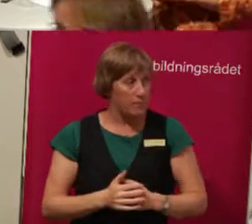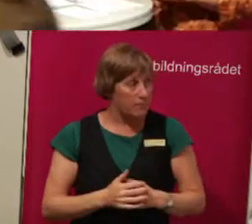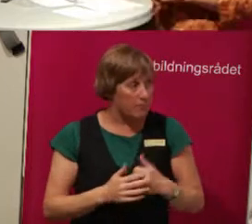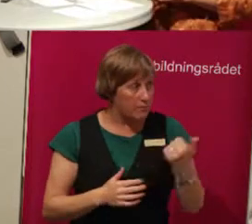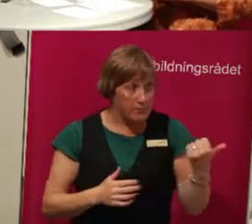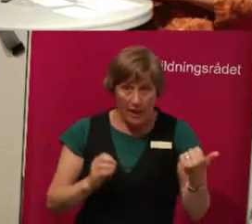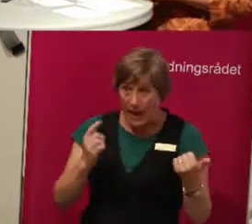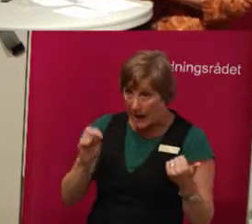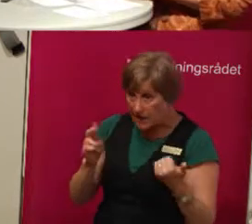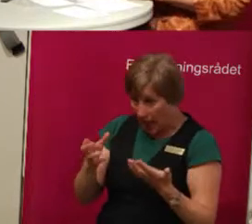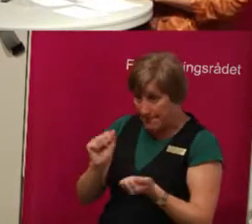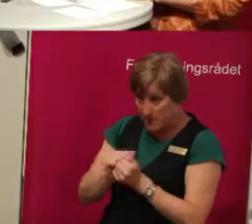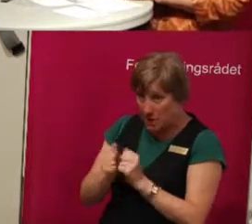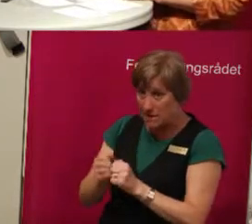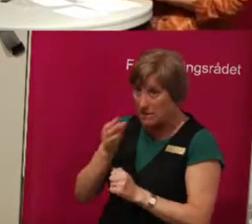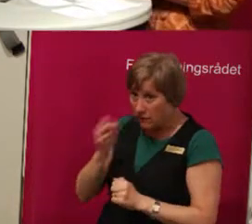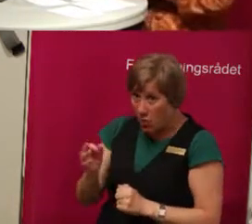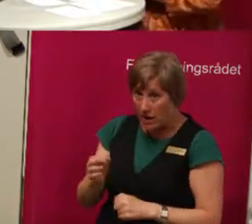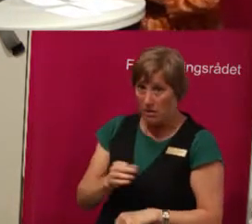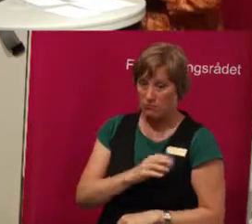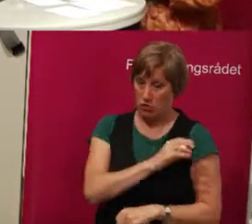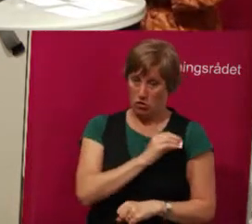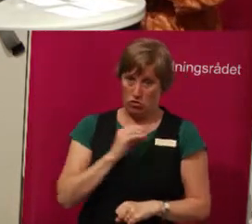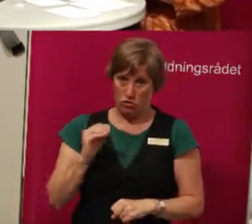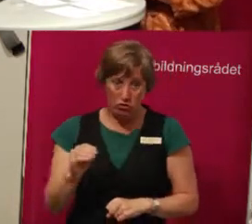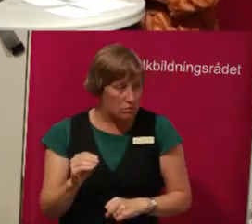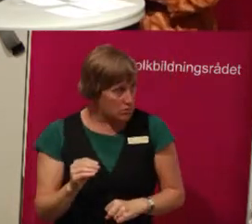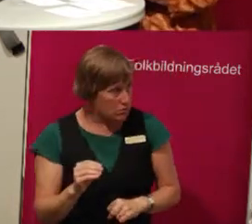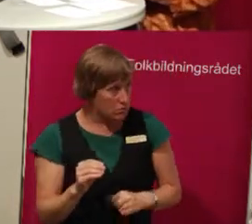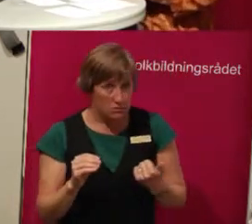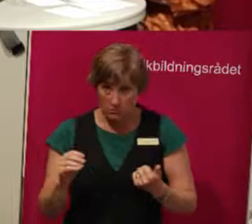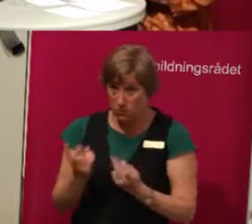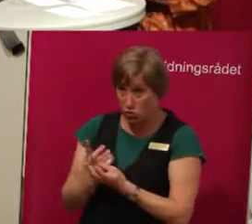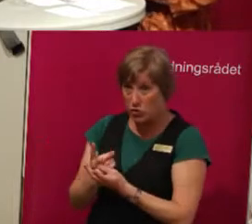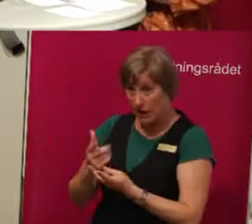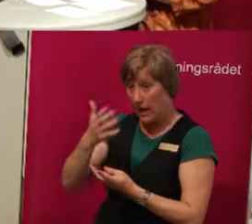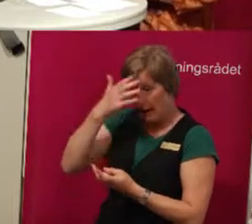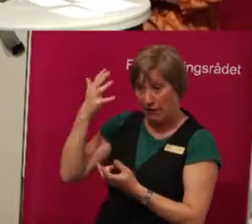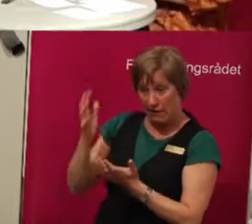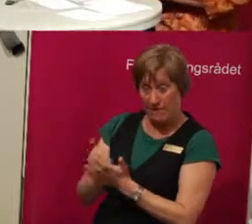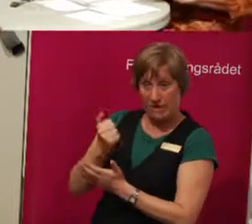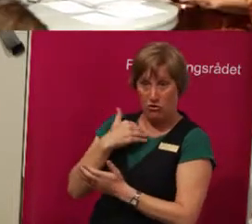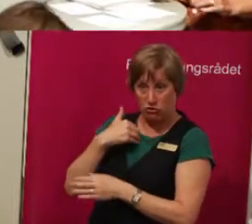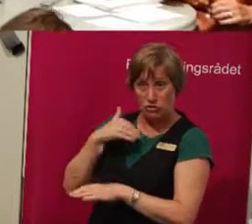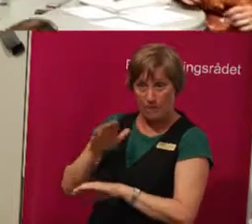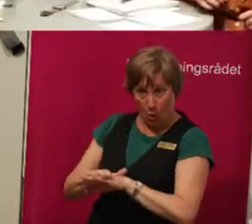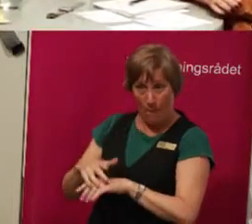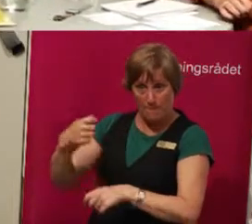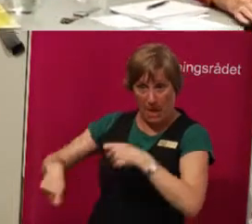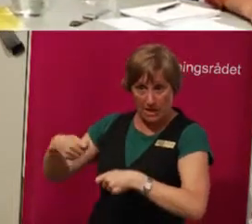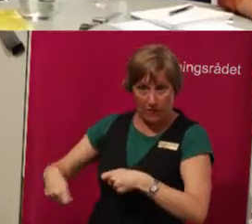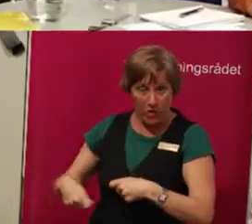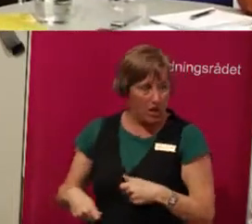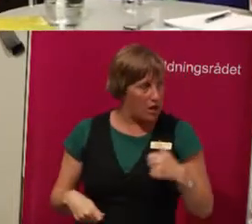fråga? Ja, som liksom man kan gå ut med och liksom vinna röster på? Eller? Ja, absolut. Det är det. Jag tycker, alltså, nu, idag har vi